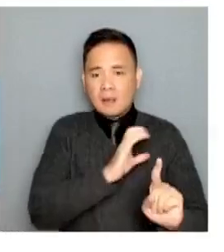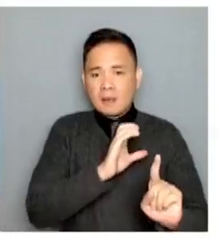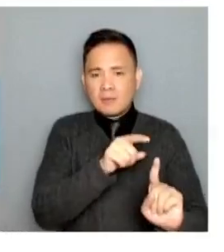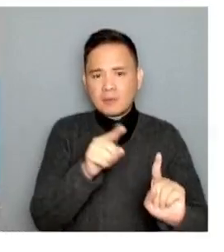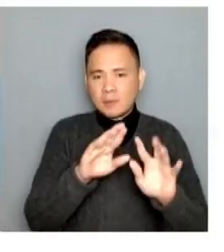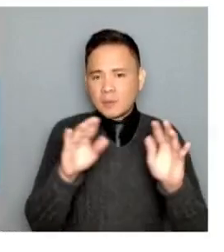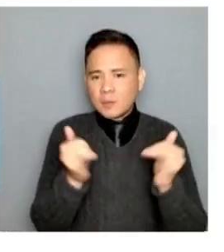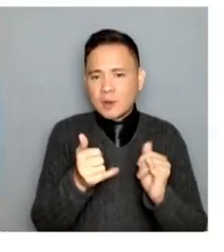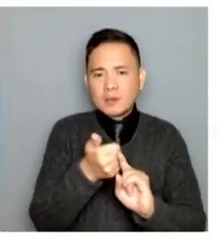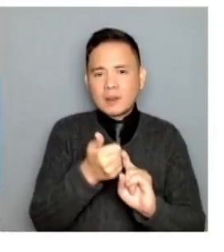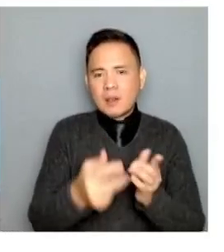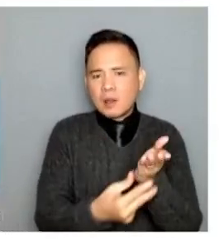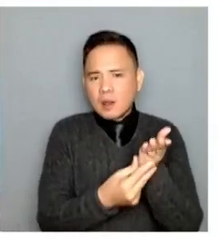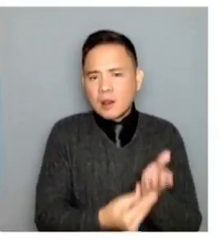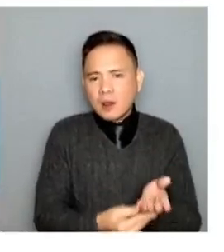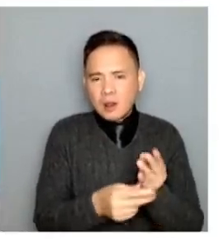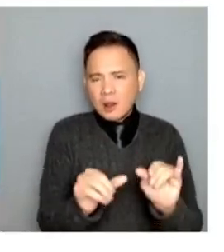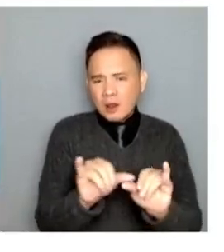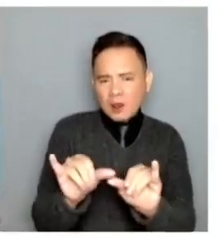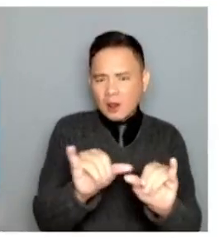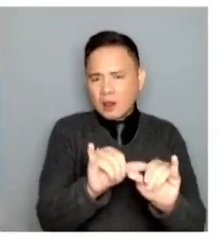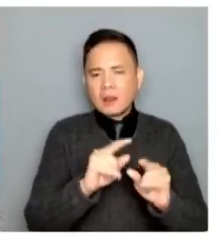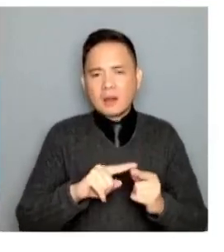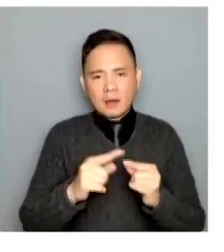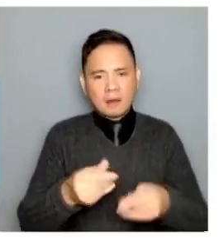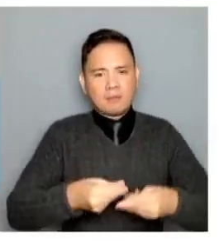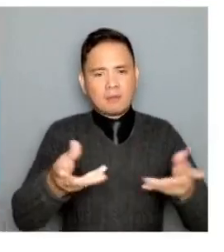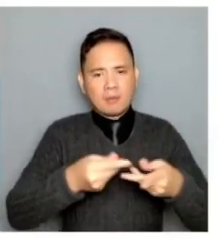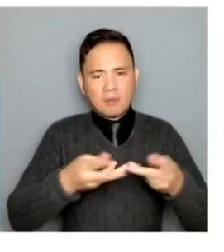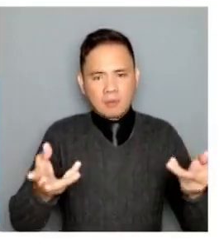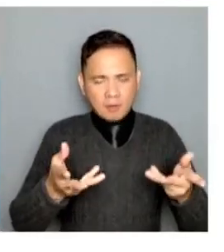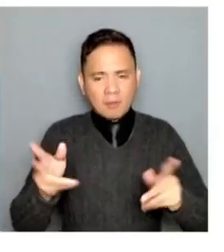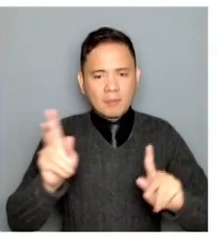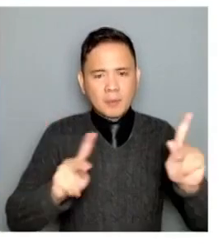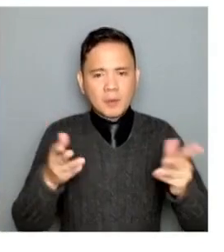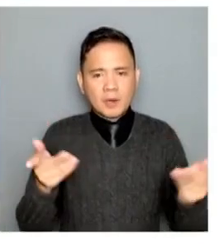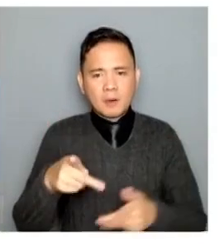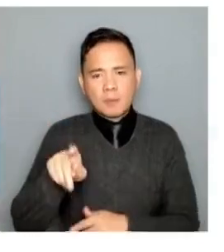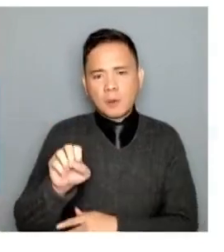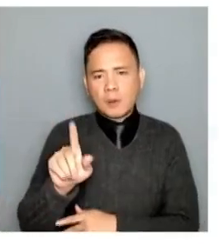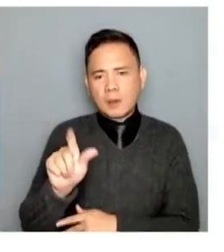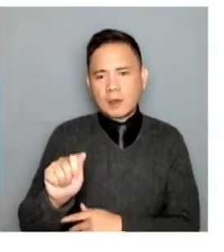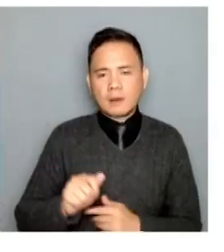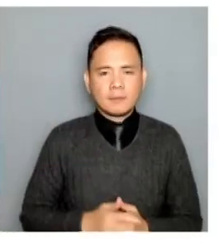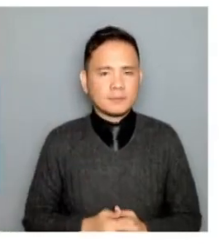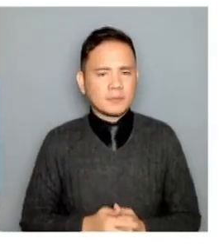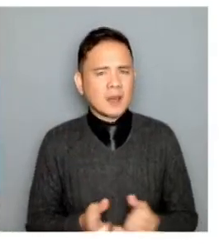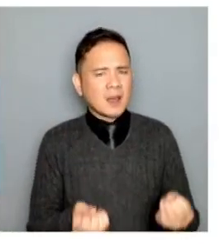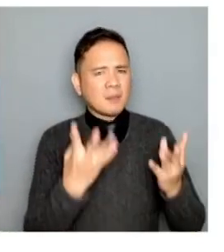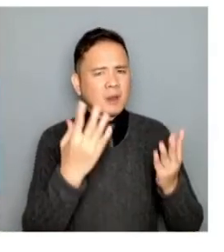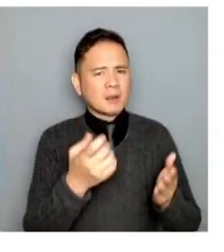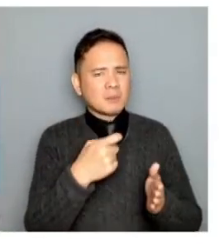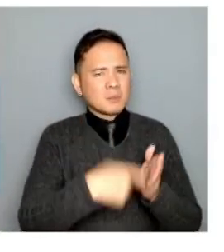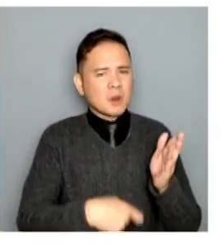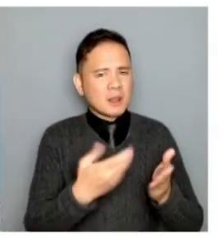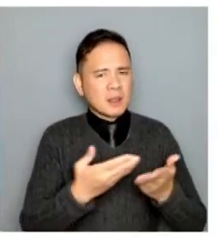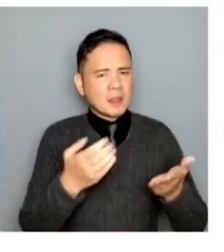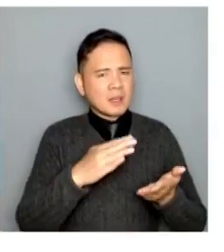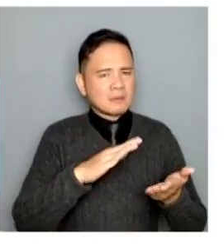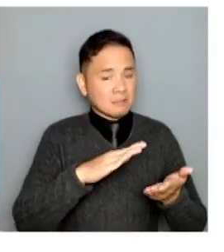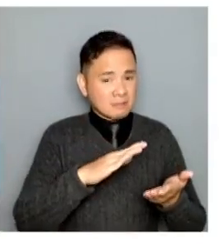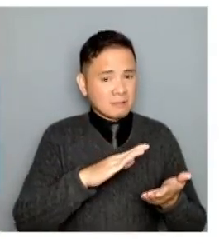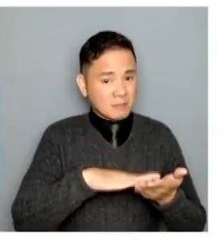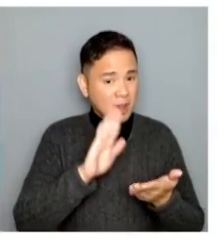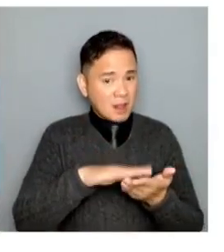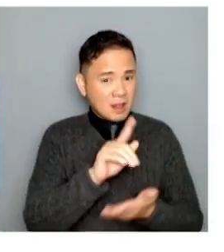na papamigay po sa mamamayan natin sa bayan ng Pola. Kamusta po ang presyo ng bilihin dyan? Naku, tumataas na